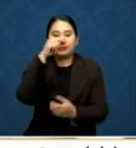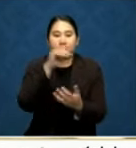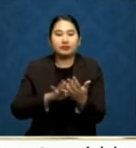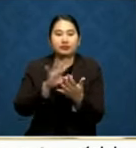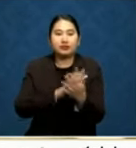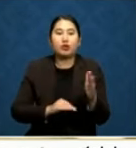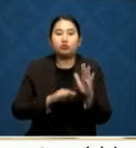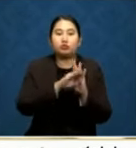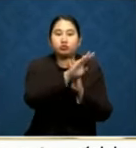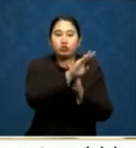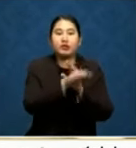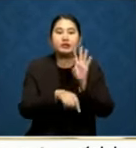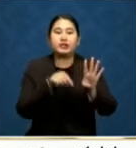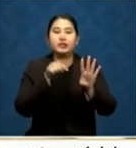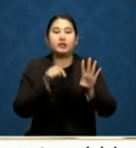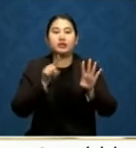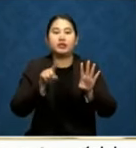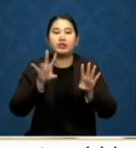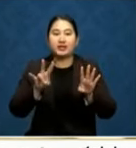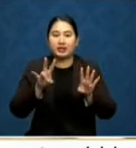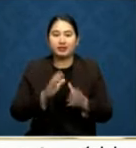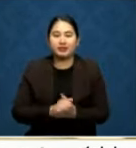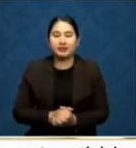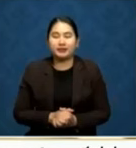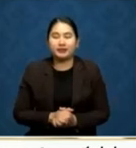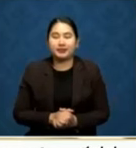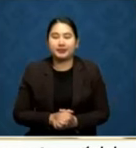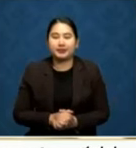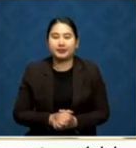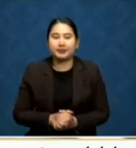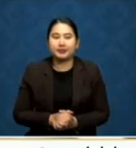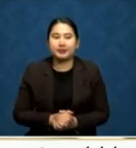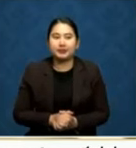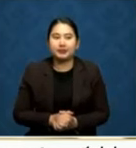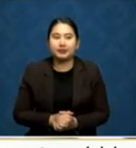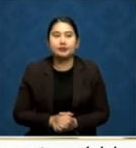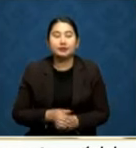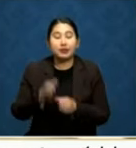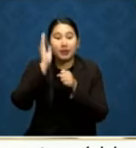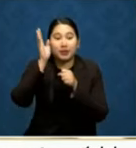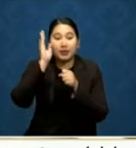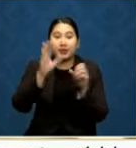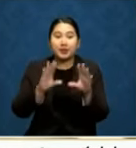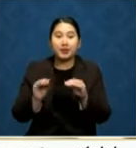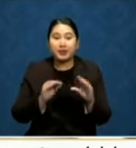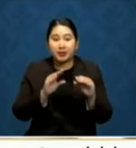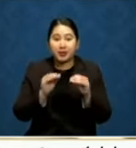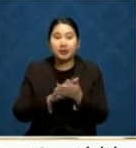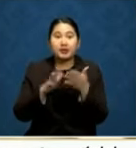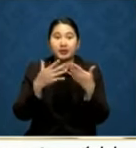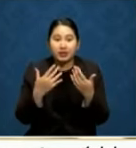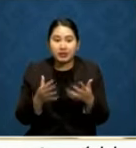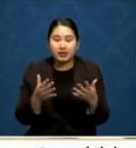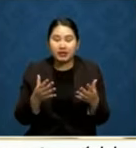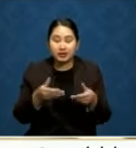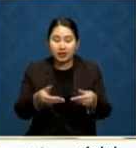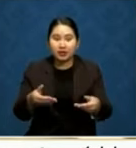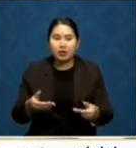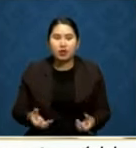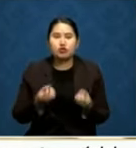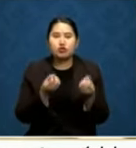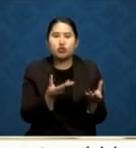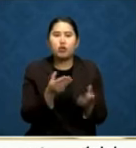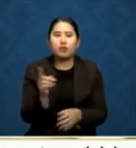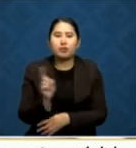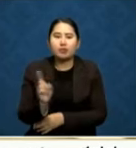ขึถึง 4,170 บาทท่าน สมนาเรื่องนี้ แล้วทรงการสมนาไป explic